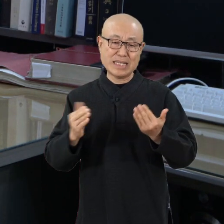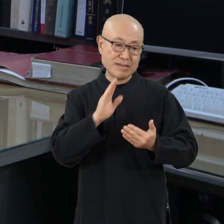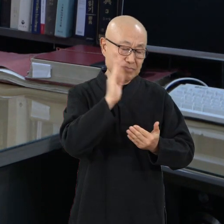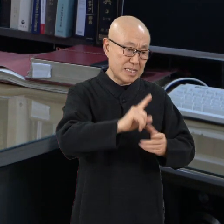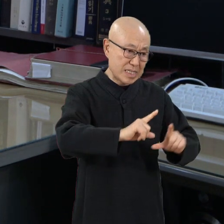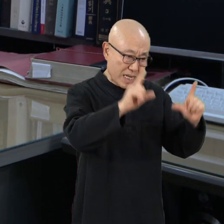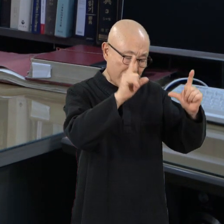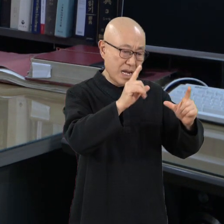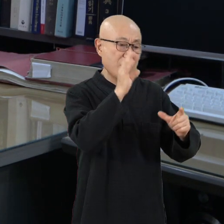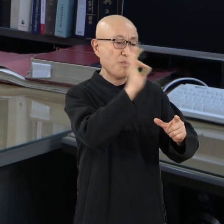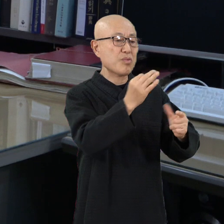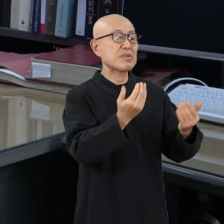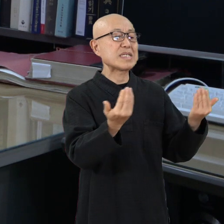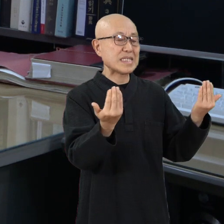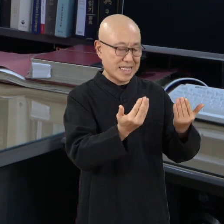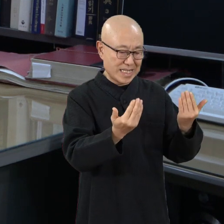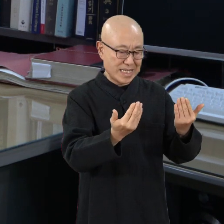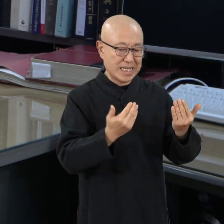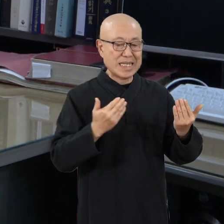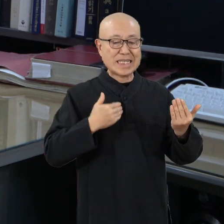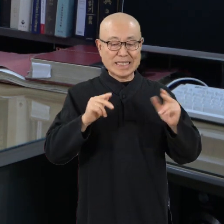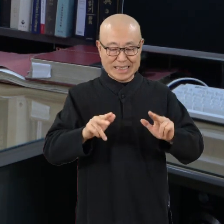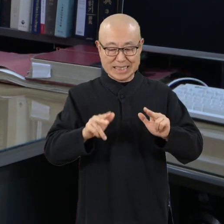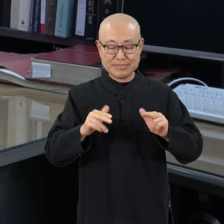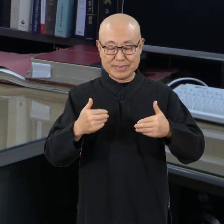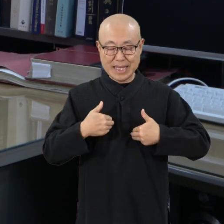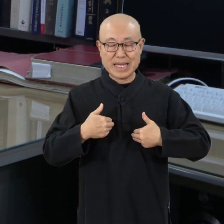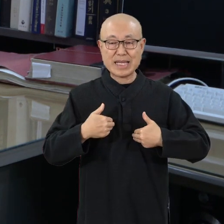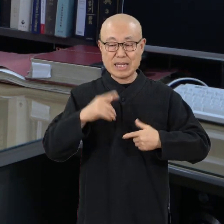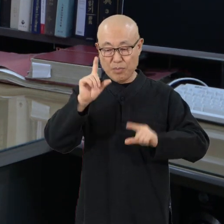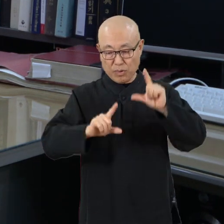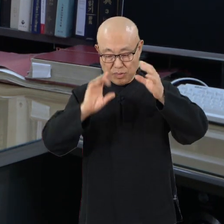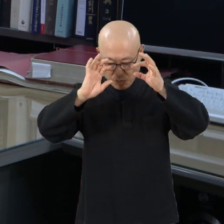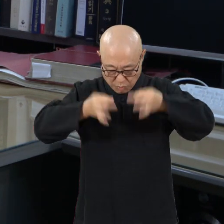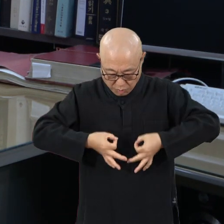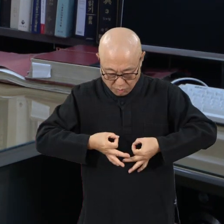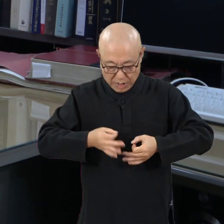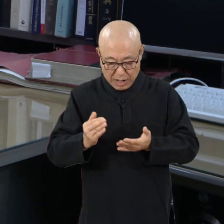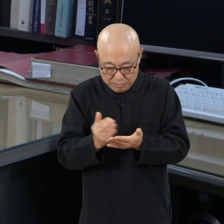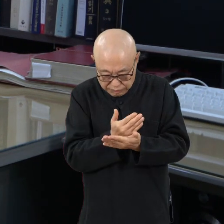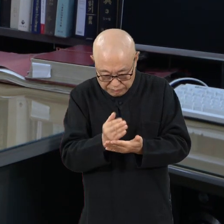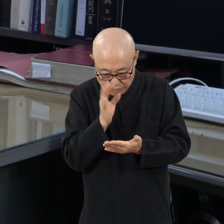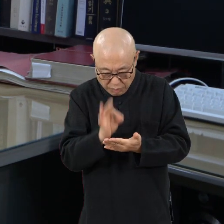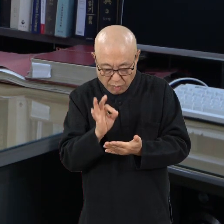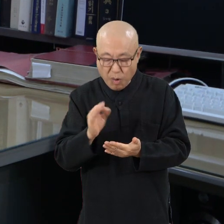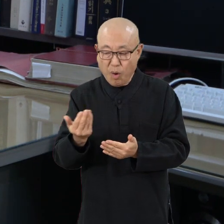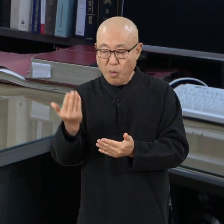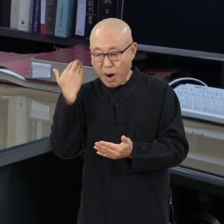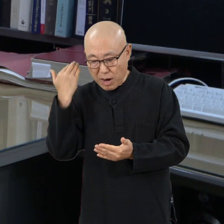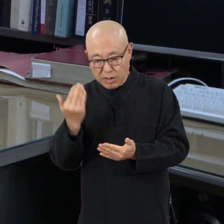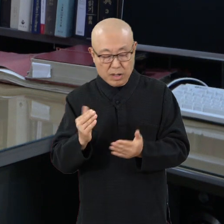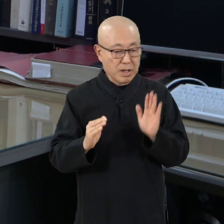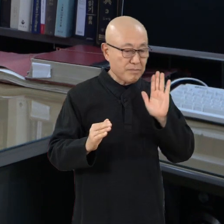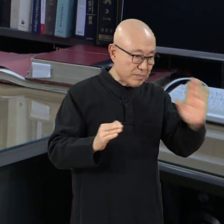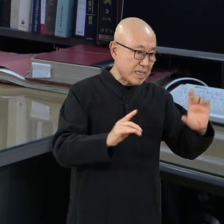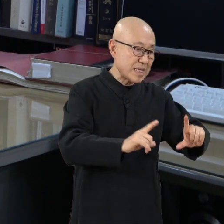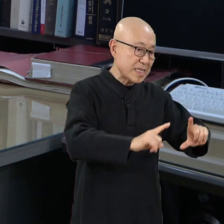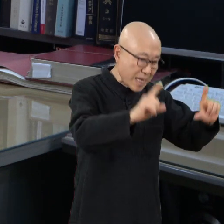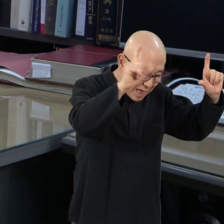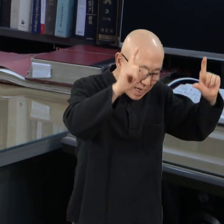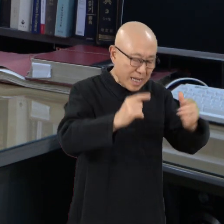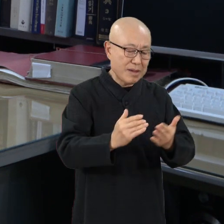일도 현재 내가 무엇을 하는가, 그것을 살펴봄으로써 우리는 과거, 현재, 미래 나